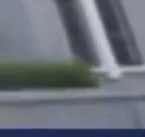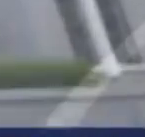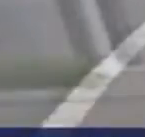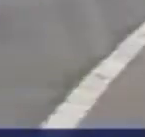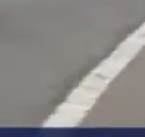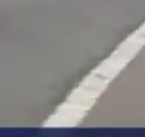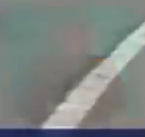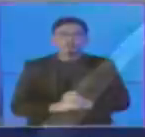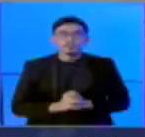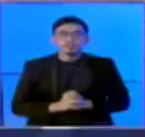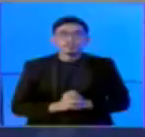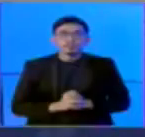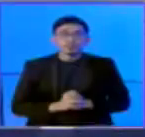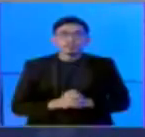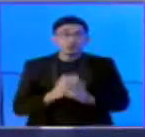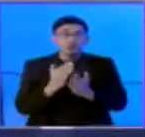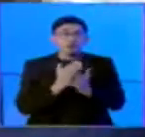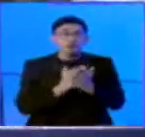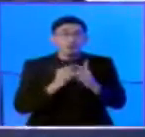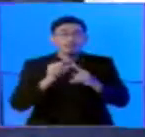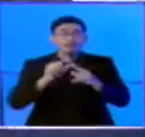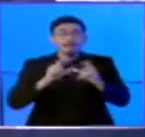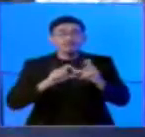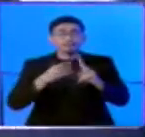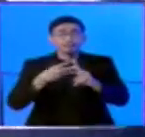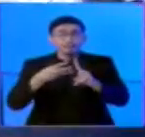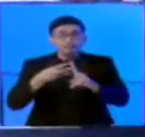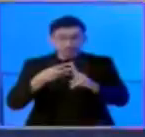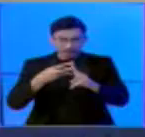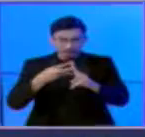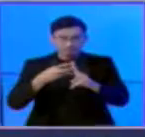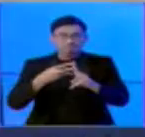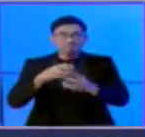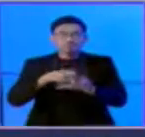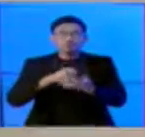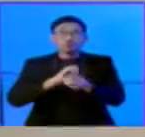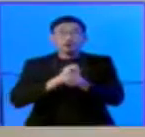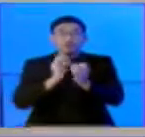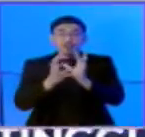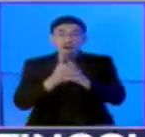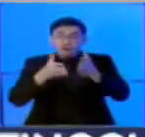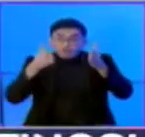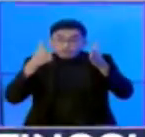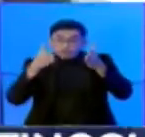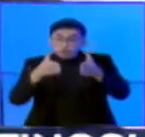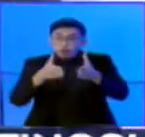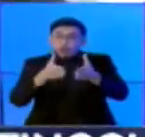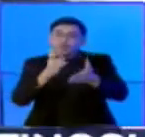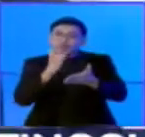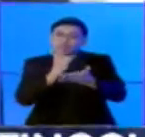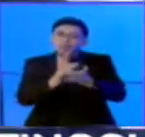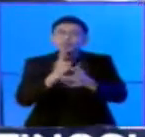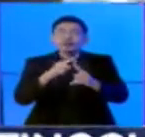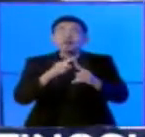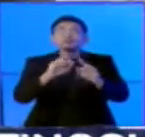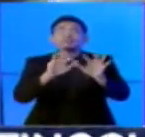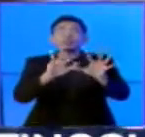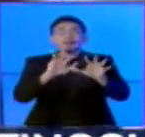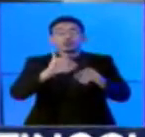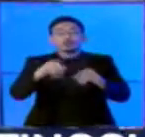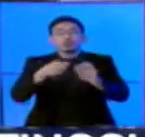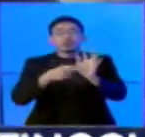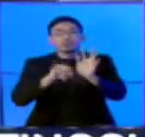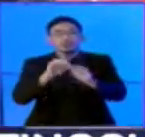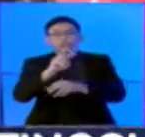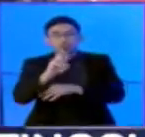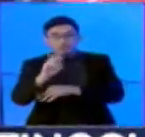Pembatasan sosial berskala besar atau PSBB di Surabaya resmi dihentikan pada 9 Juni 2020. Meski